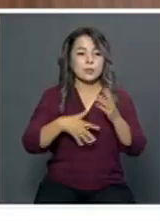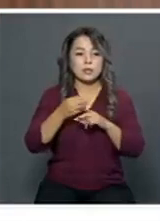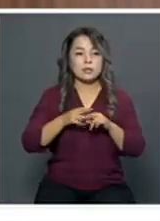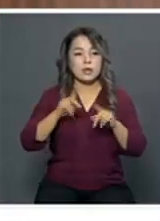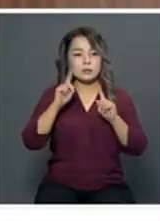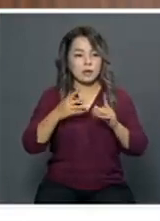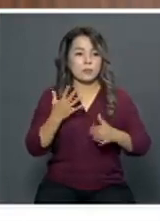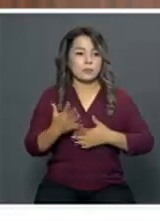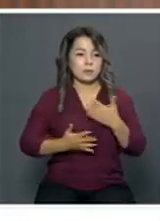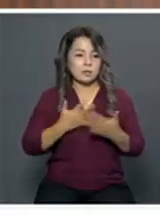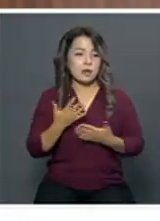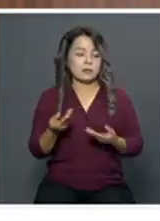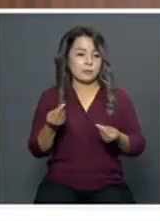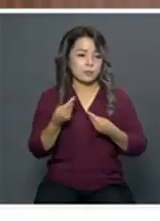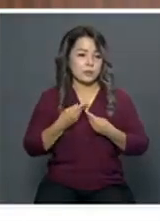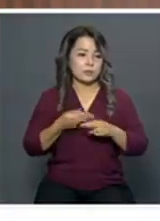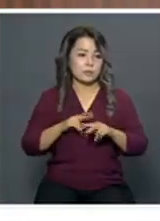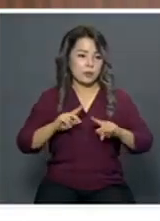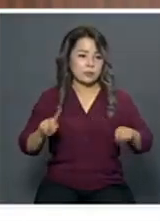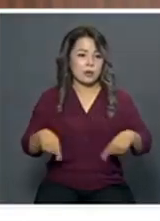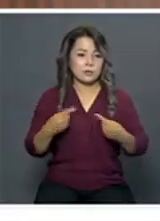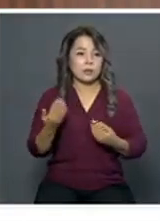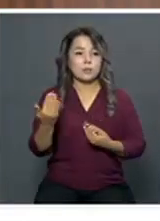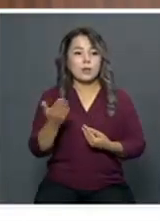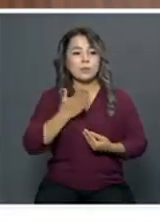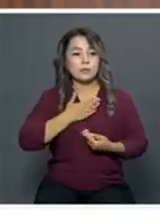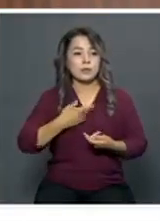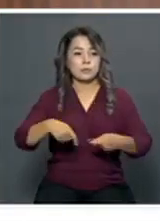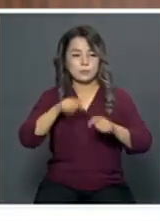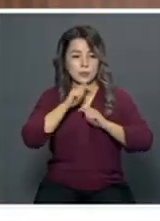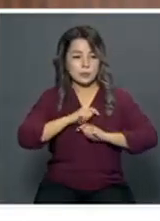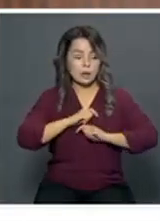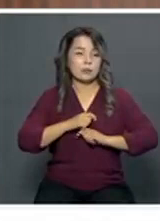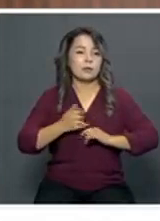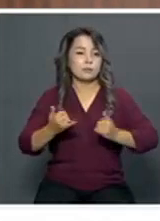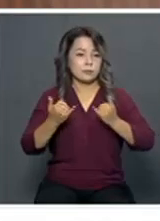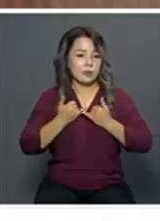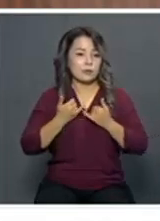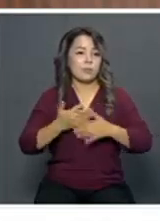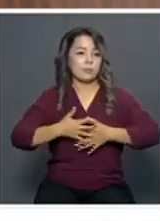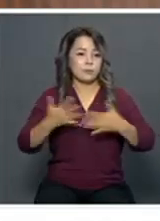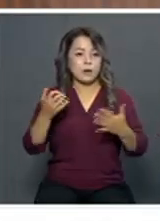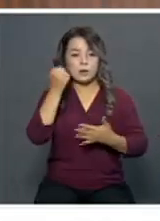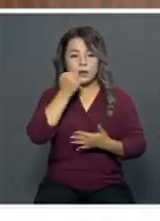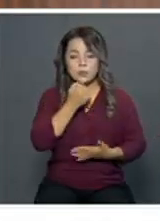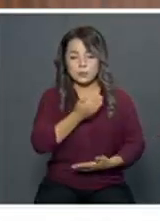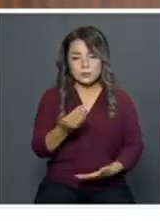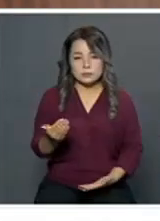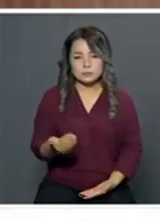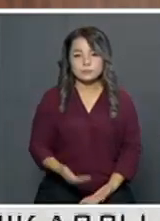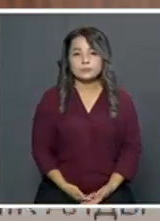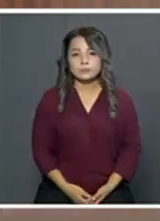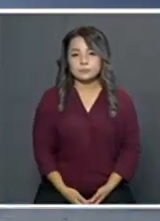кезде, вот сіздер келіп маған тапсырып сөйтіп атсындар. Соған сол көптің көп рахмет.